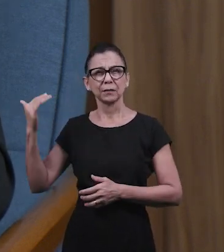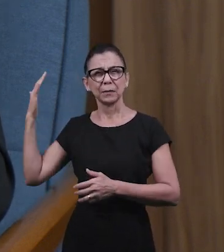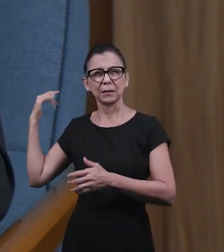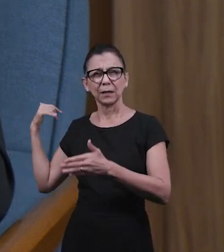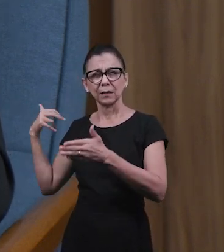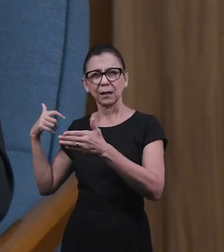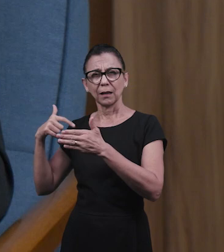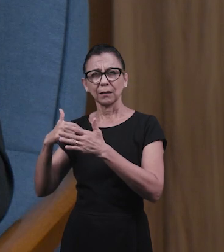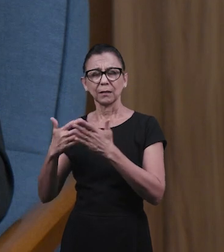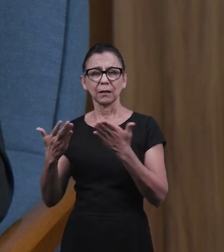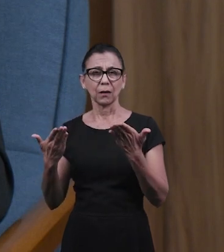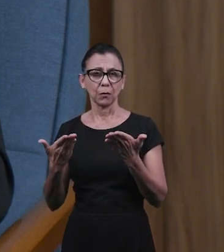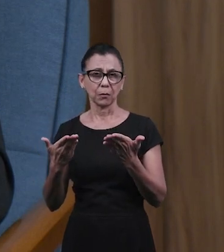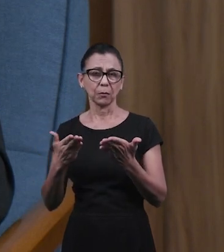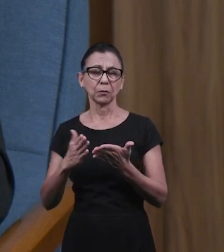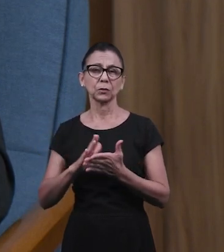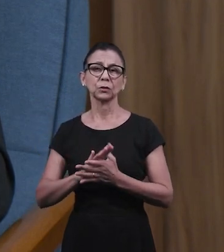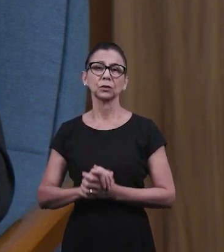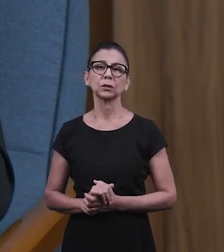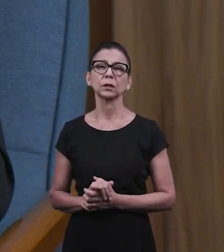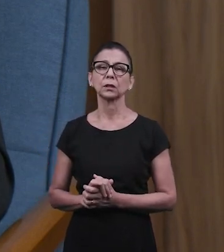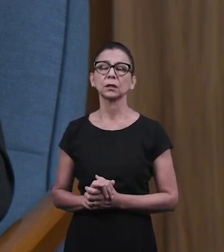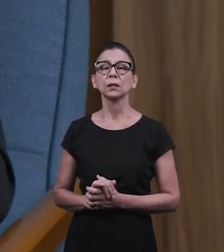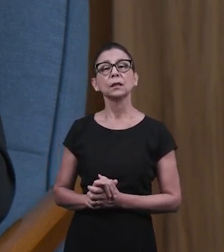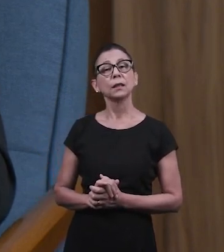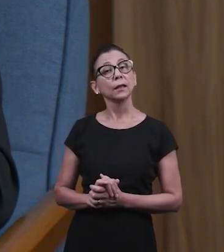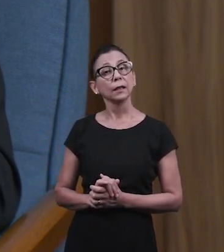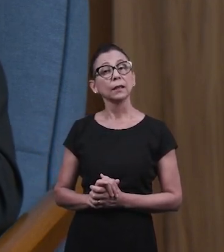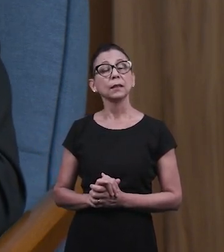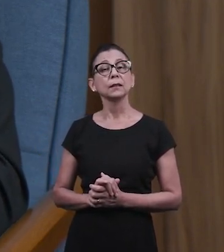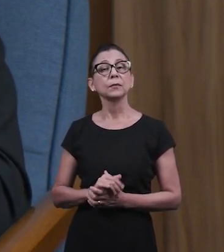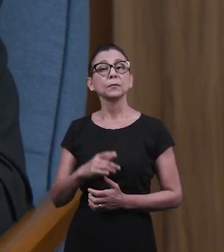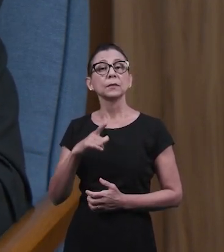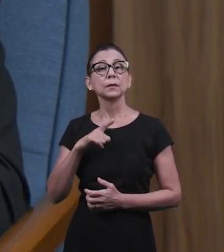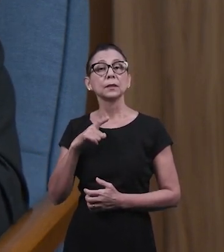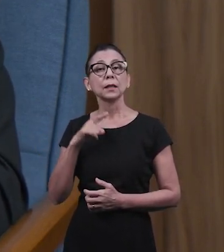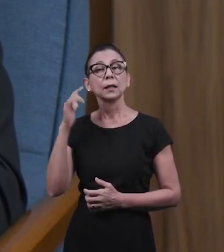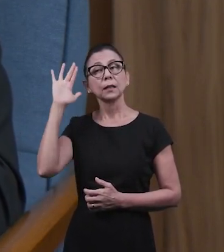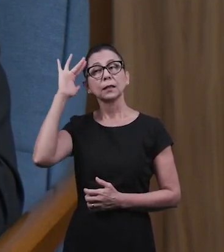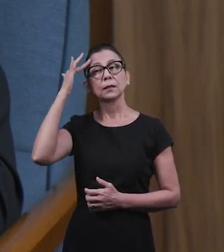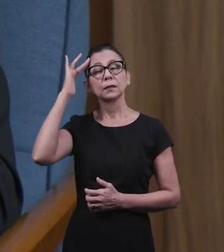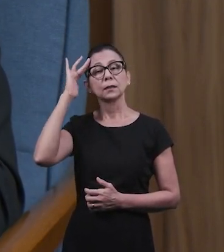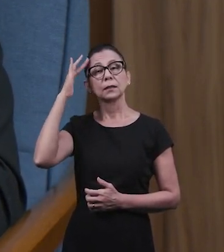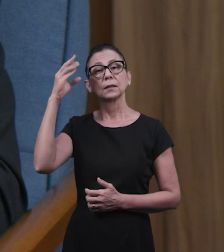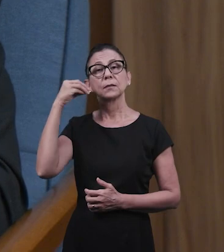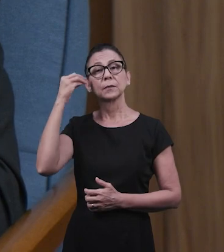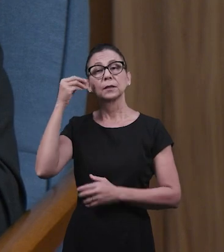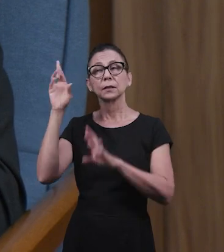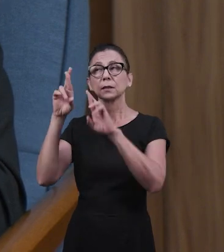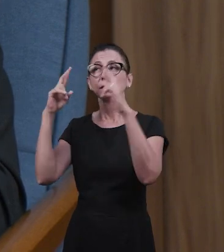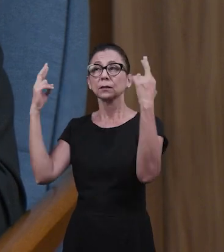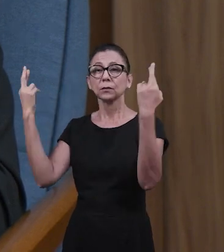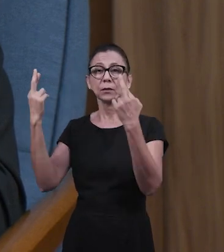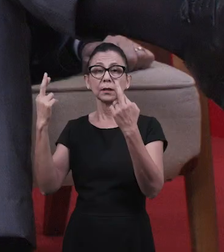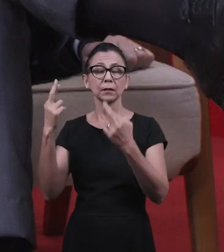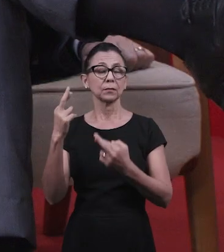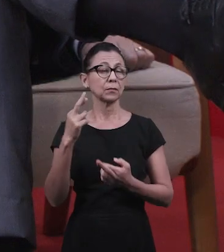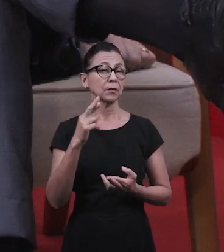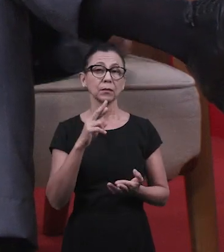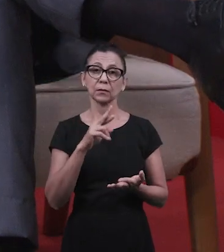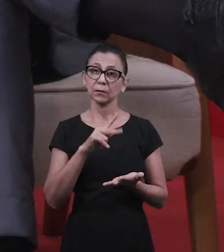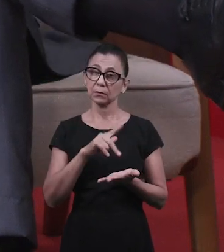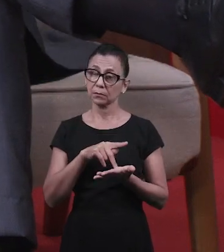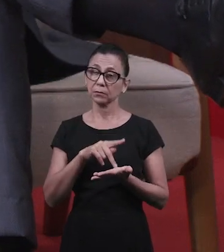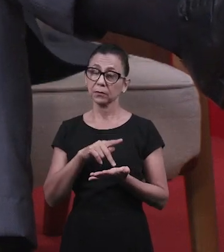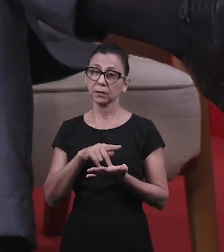il voulait enseigner ce que l'homme a besoin de faire pour vivre l'expérience du royaume, c'est-à-dire pour avoir le royaume, n'est-ce pas?